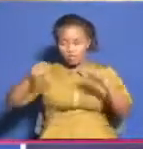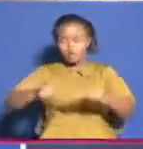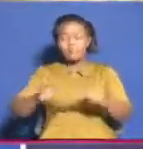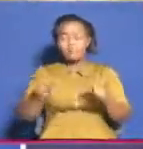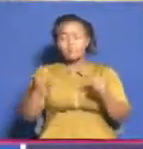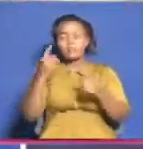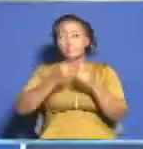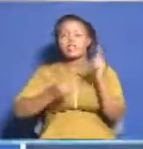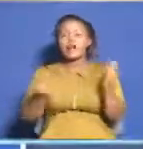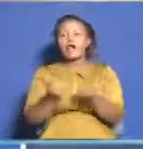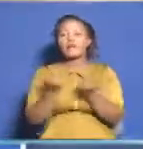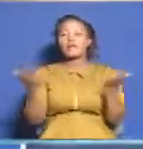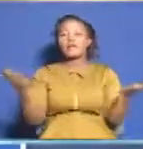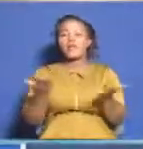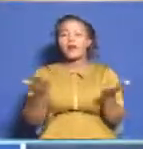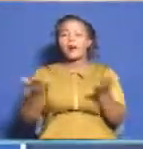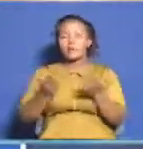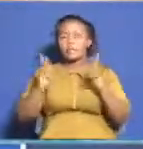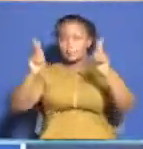yalifanyika mjini Kisumu.